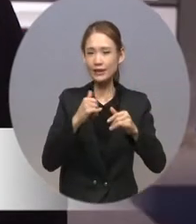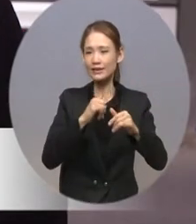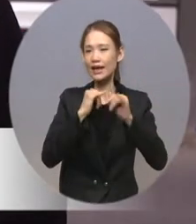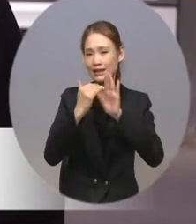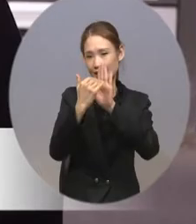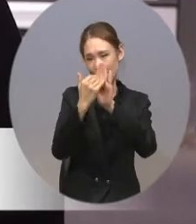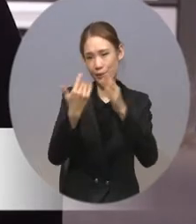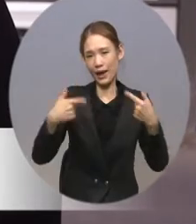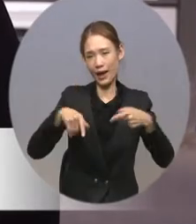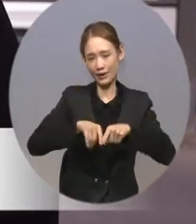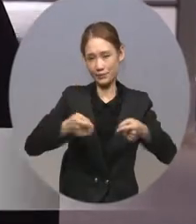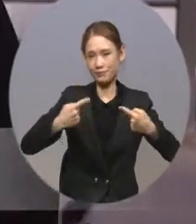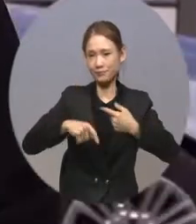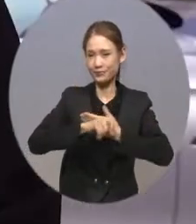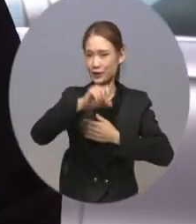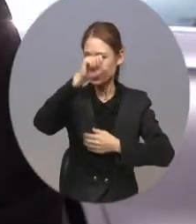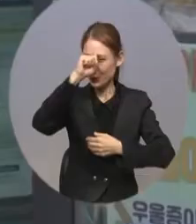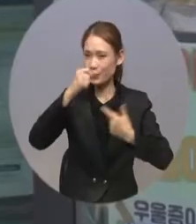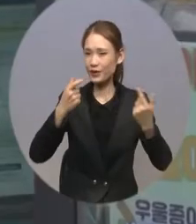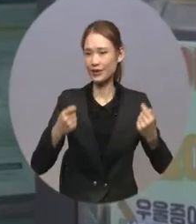실천 함께하면 좋겠습니다.